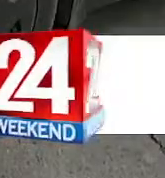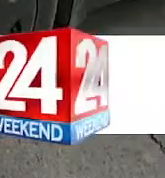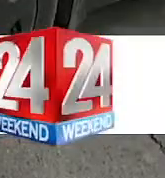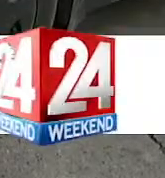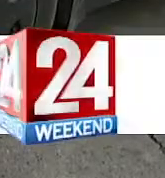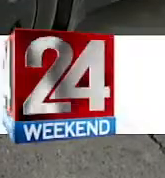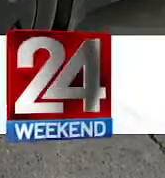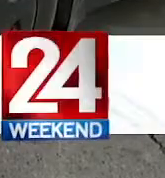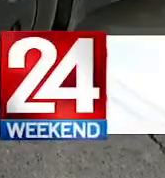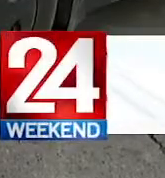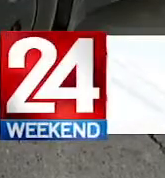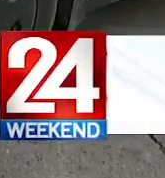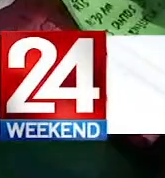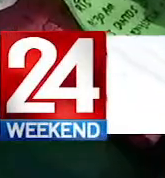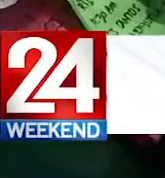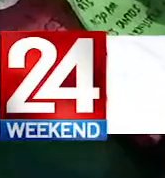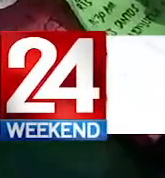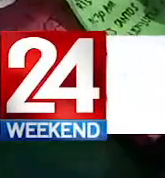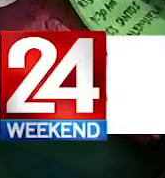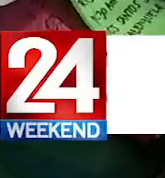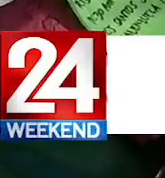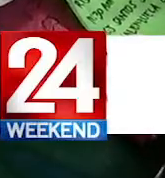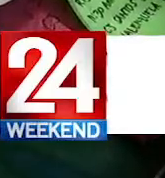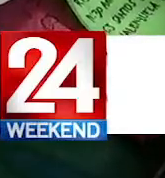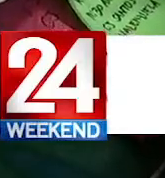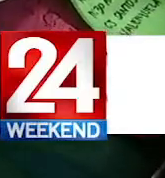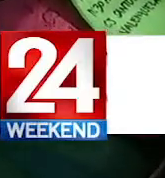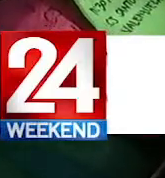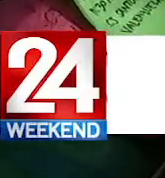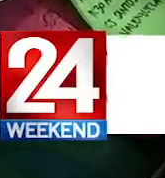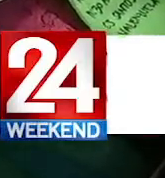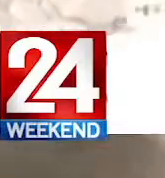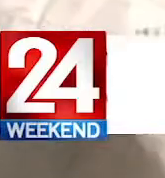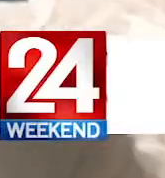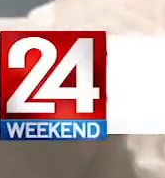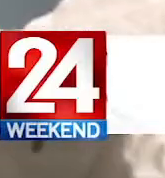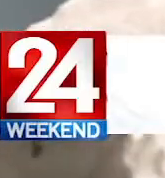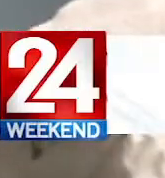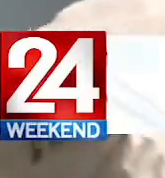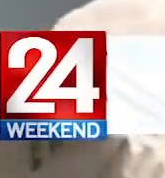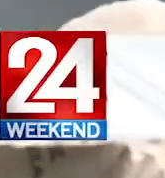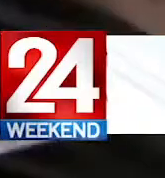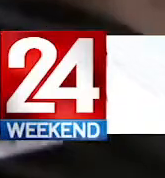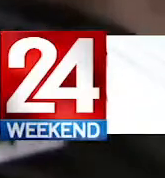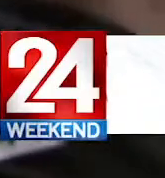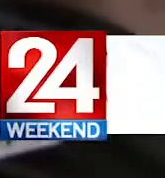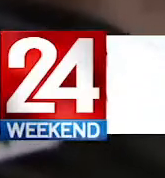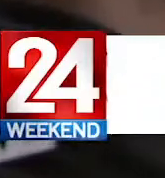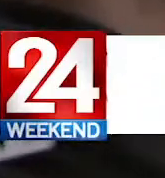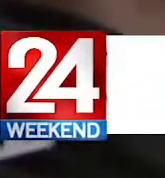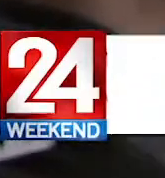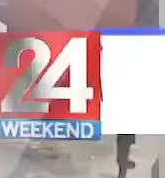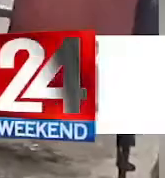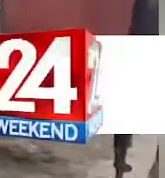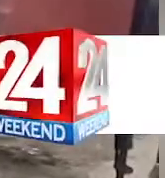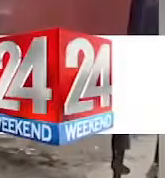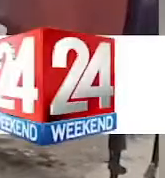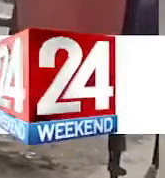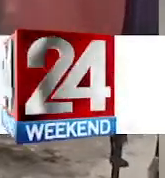Susunod, milyong-milyong halaga ng hinihinalang droga kumpiskado sa magkakahiwalay na buy bust.